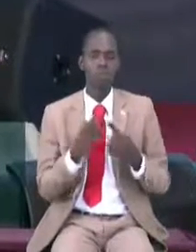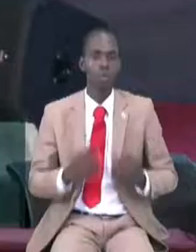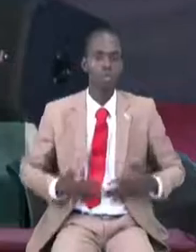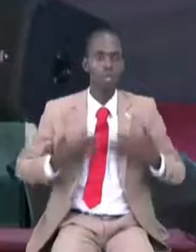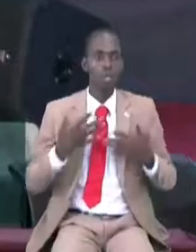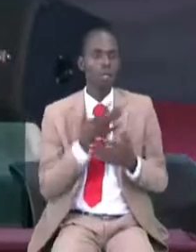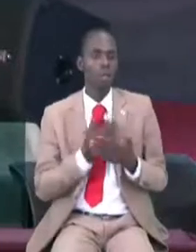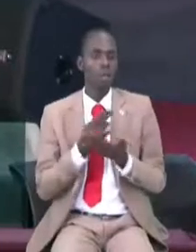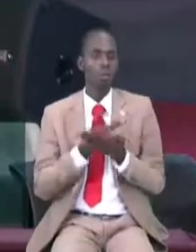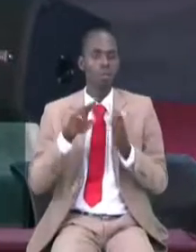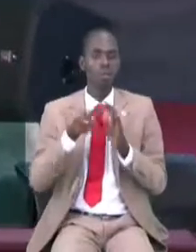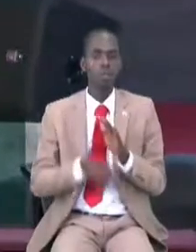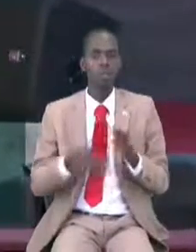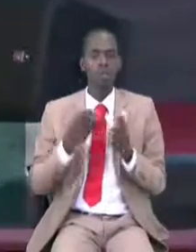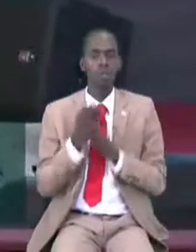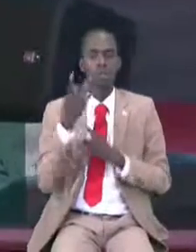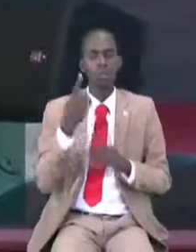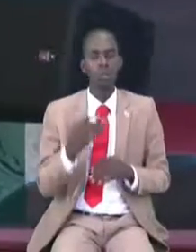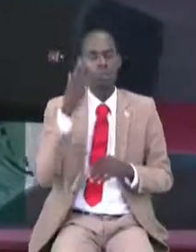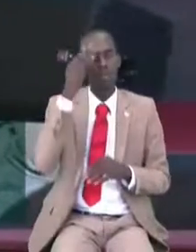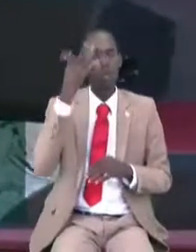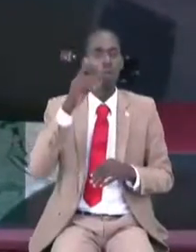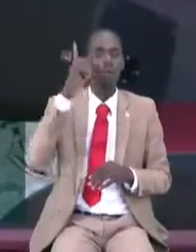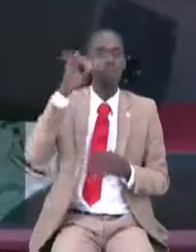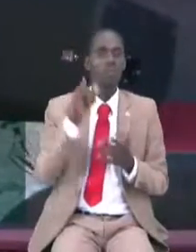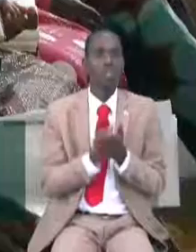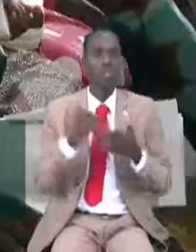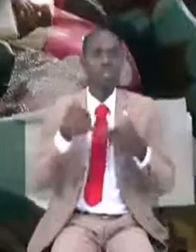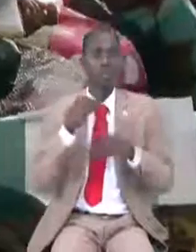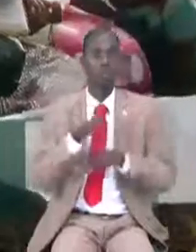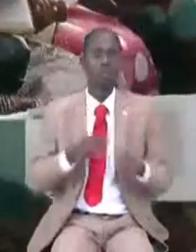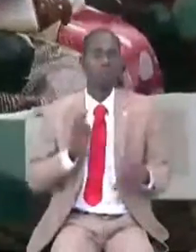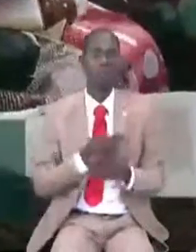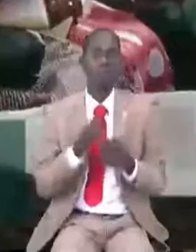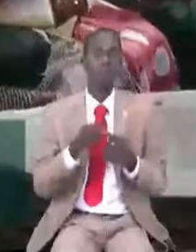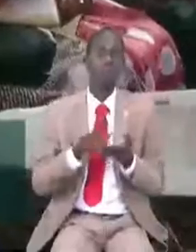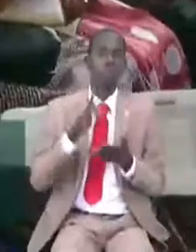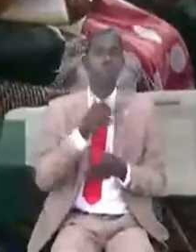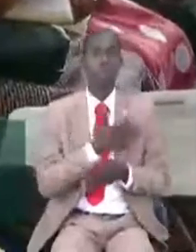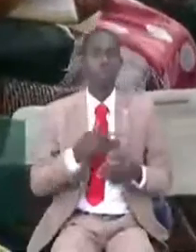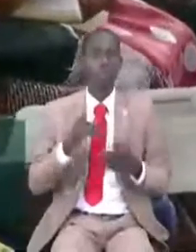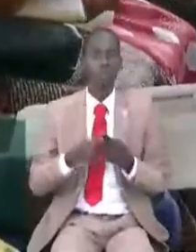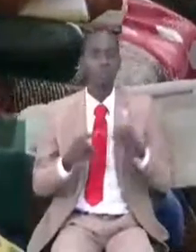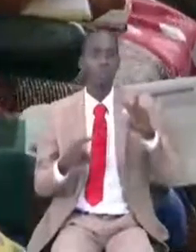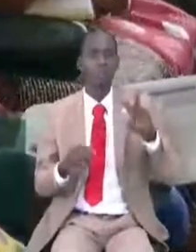a appelés par sa propre gloire et par sa vertu. Verset 4.